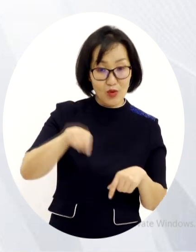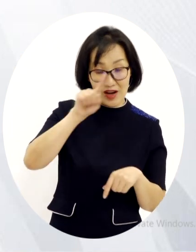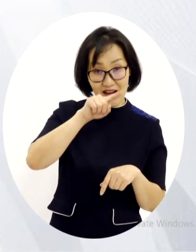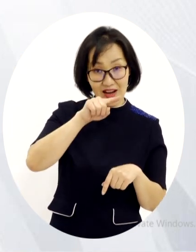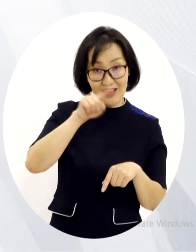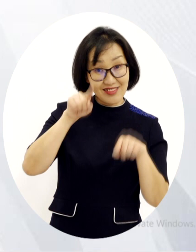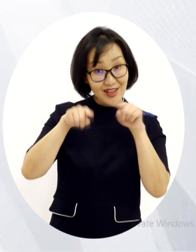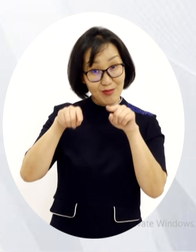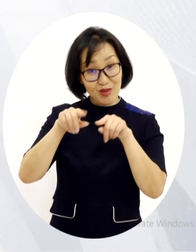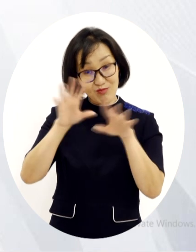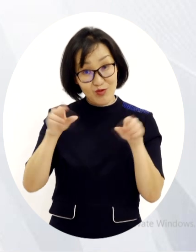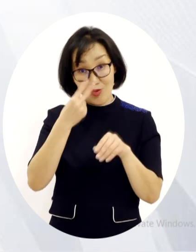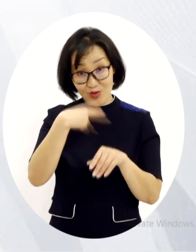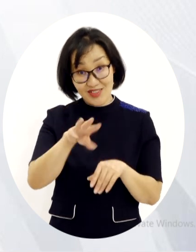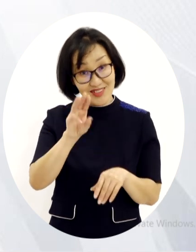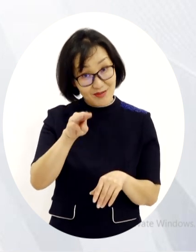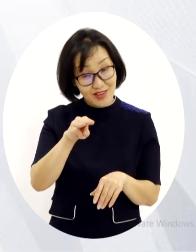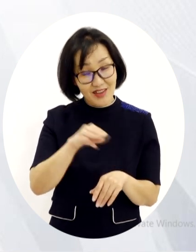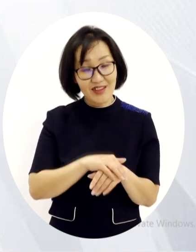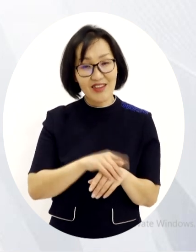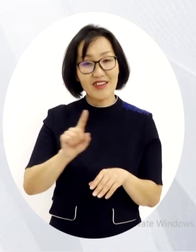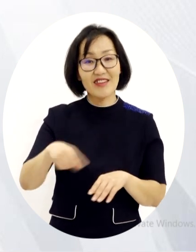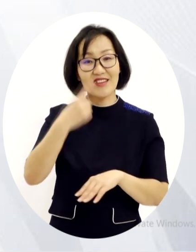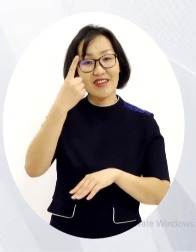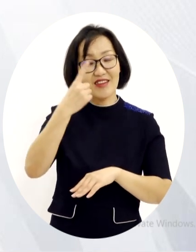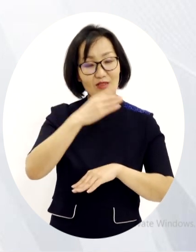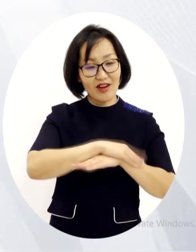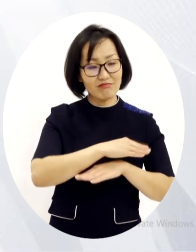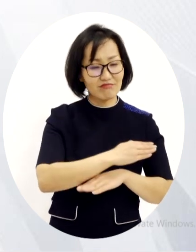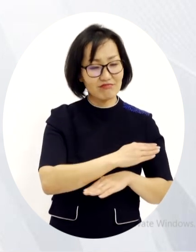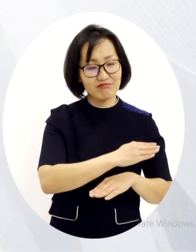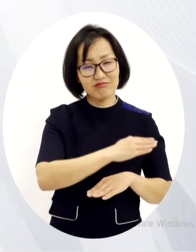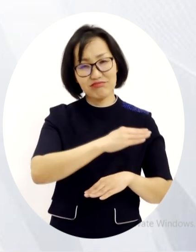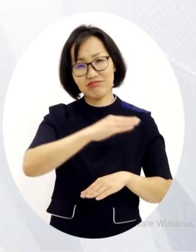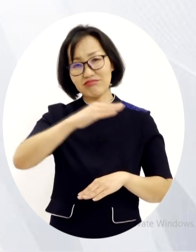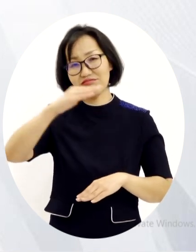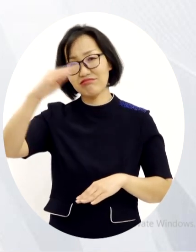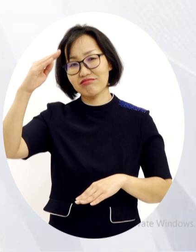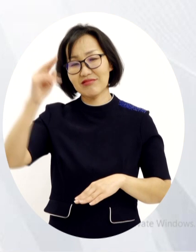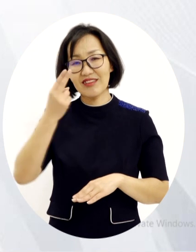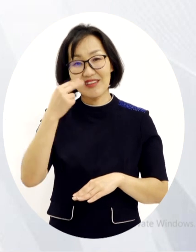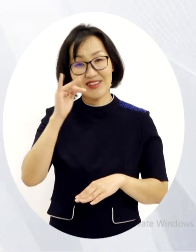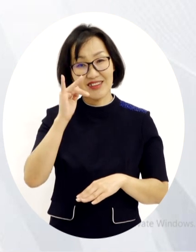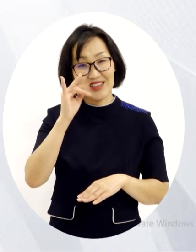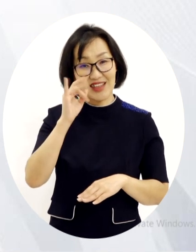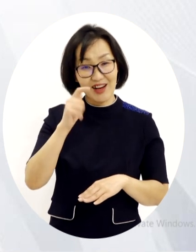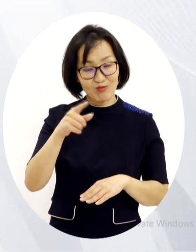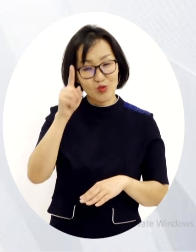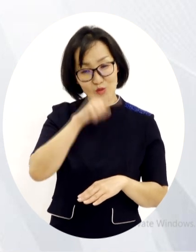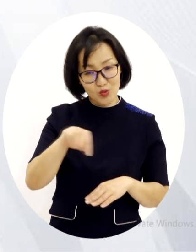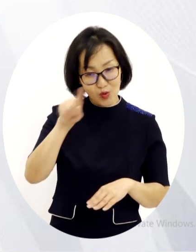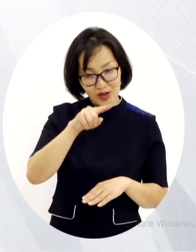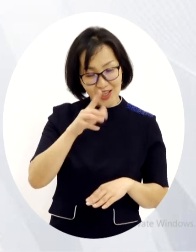дугуй диаграмуудыг яасан бэлээ? Үзсэн. Нэгдүгээр ангиас эхлээд пиктограмыг, за тэгээд